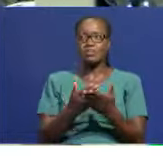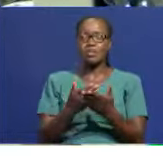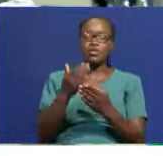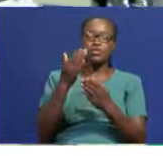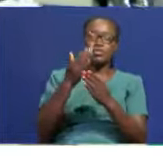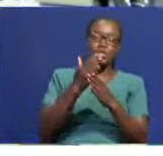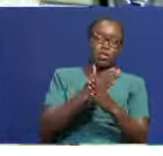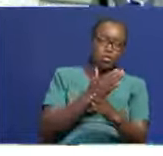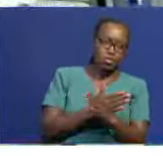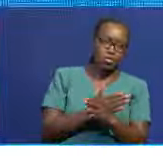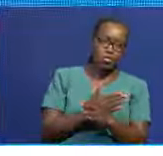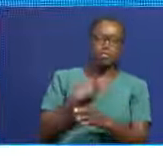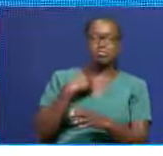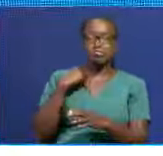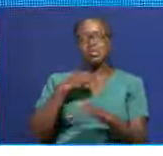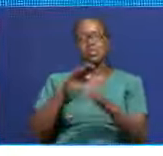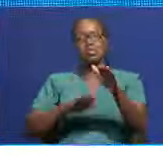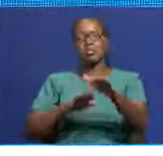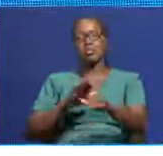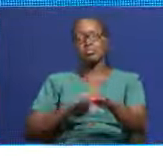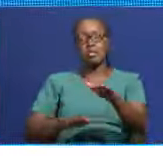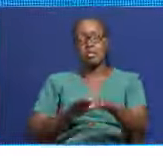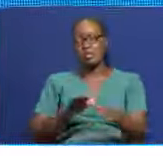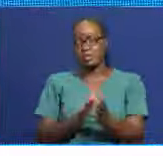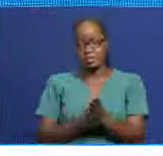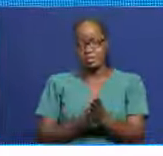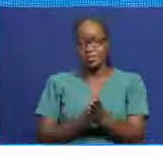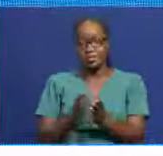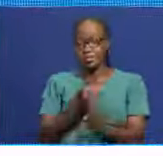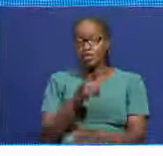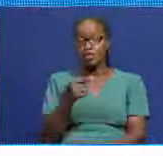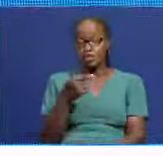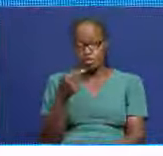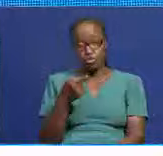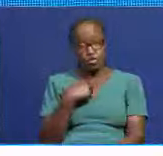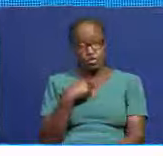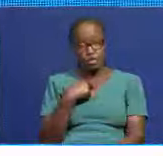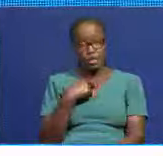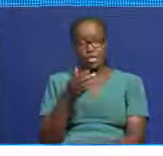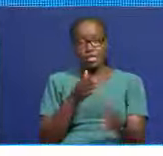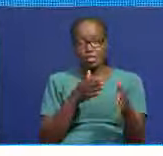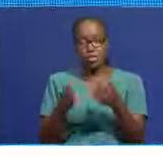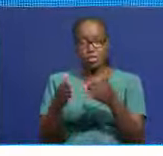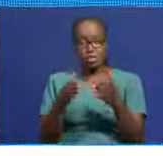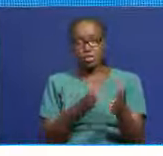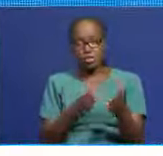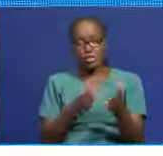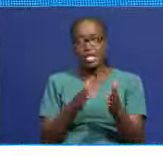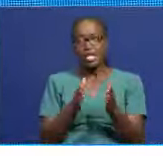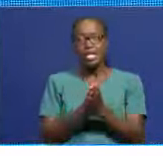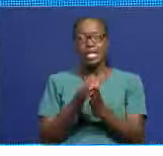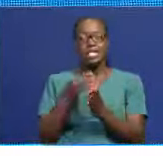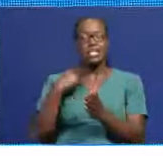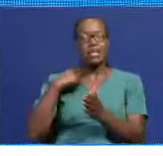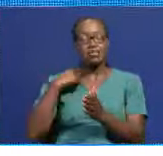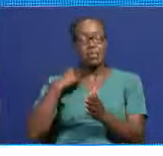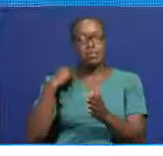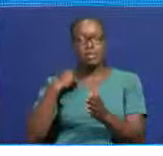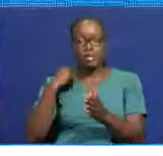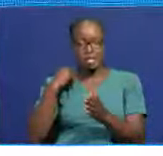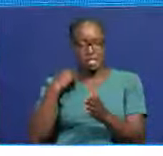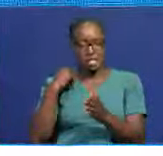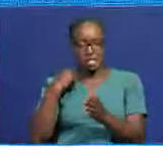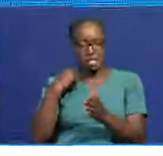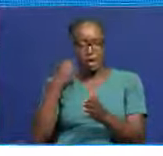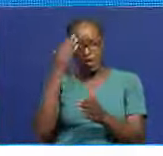kuimarisha utengenezaji wa mavazi. For the many of you who have told me that there is opportunity in the fabric space,